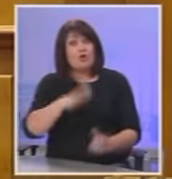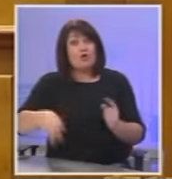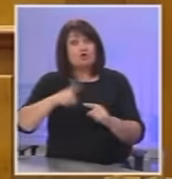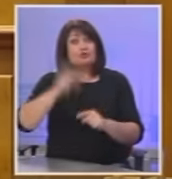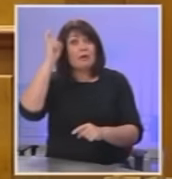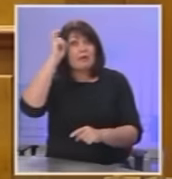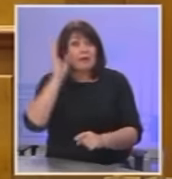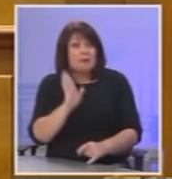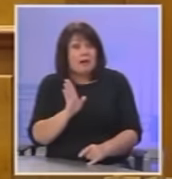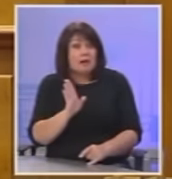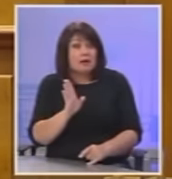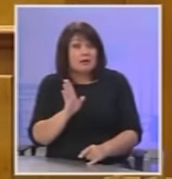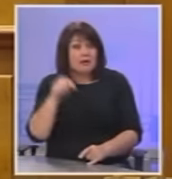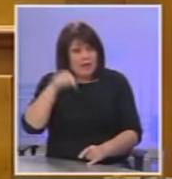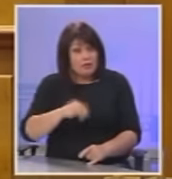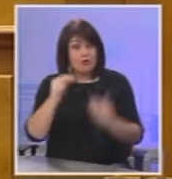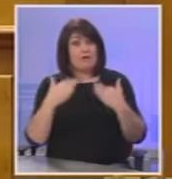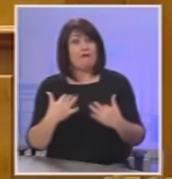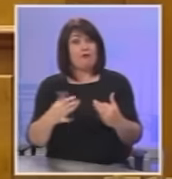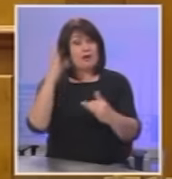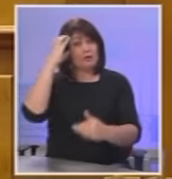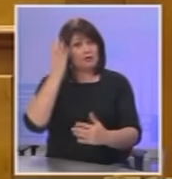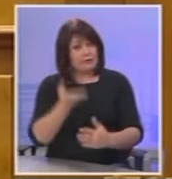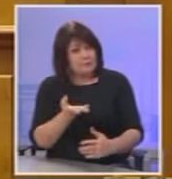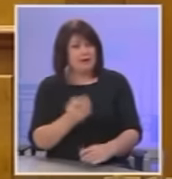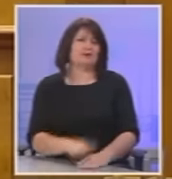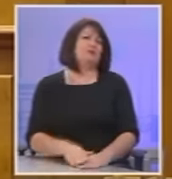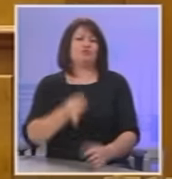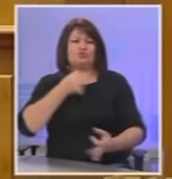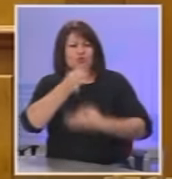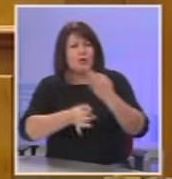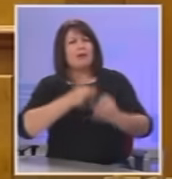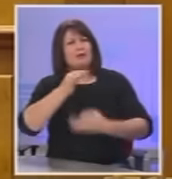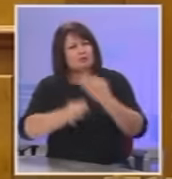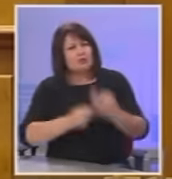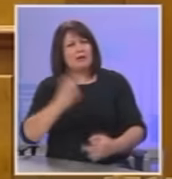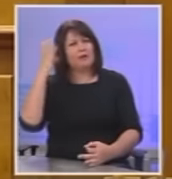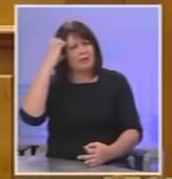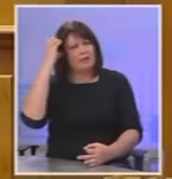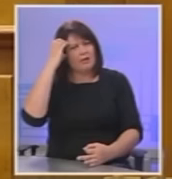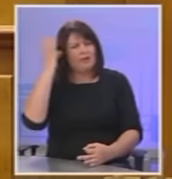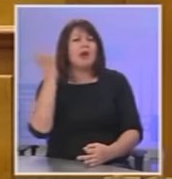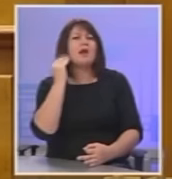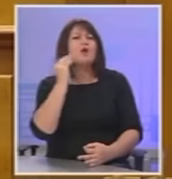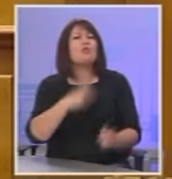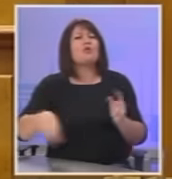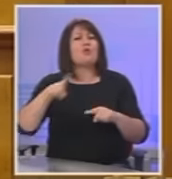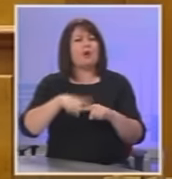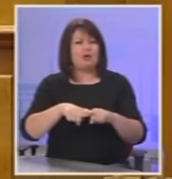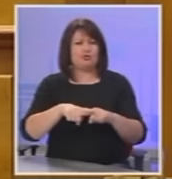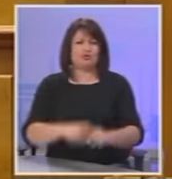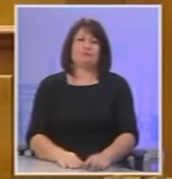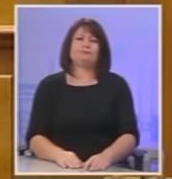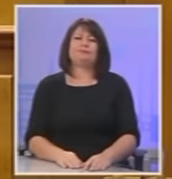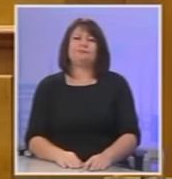κόσμος ούτε η εθνική αντιπροσωπεία. Και εδώ είμαστε για να του το θυμίζουμε συνεχώς και να τα ακούει ο ελληνικός λαός. Από